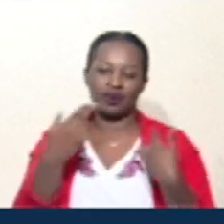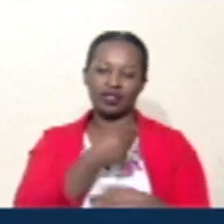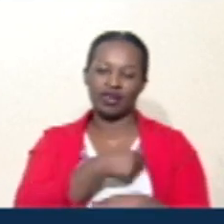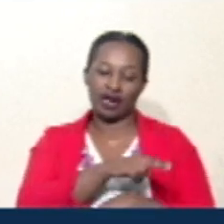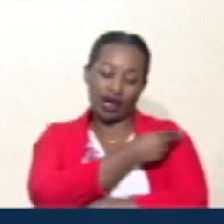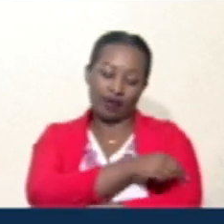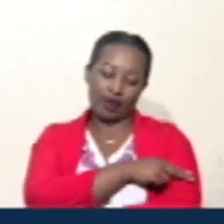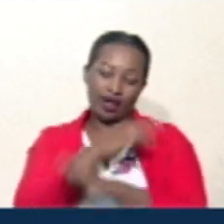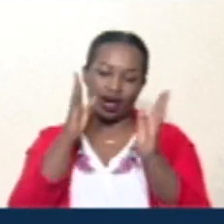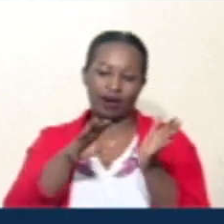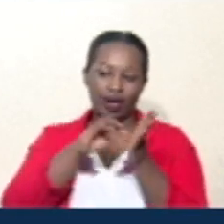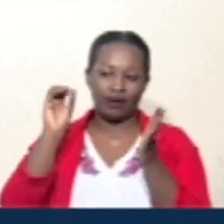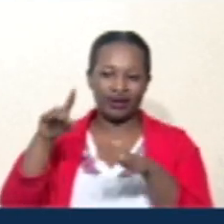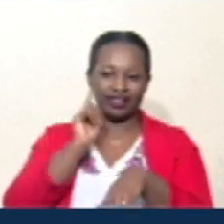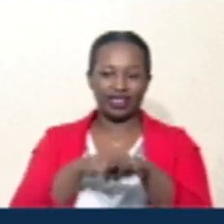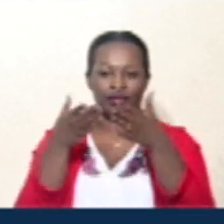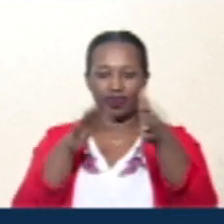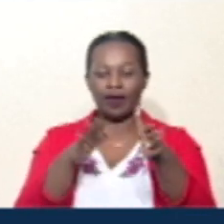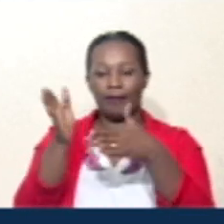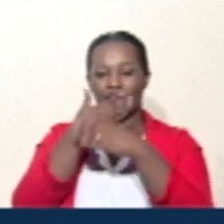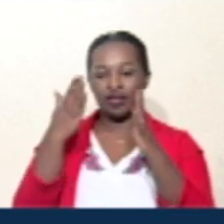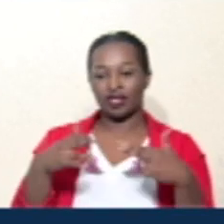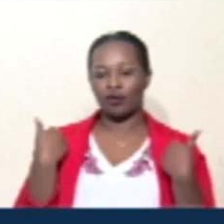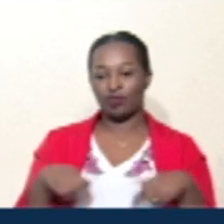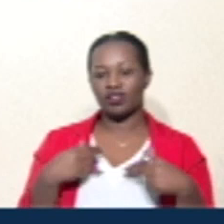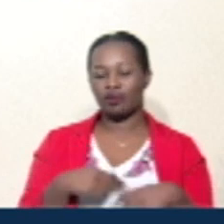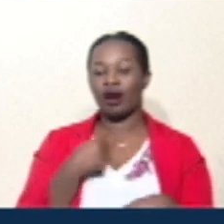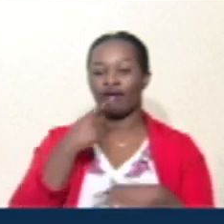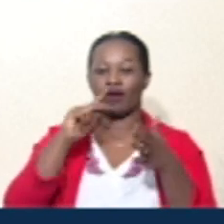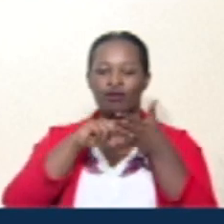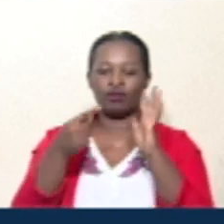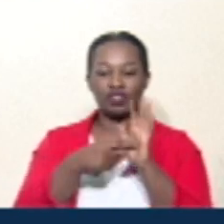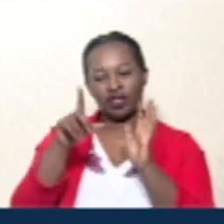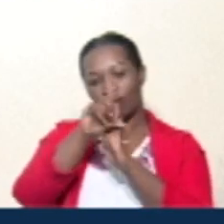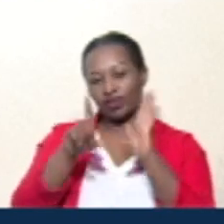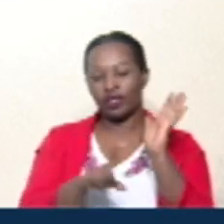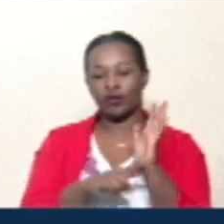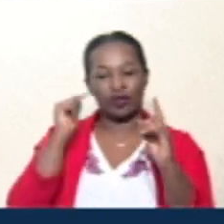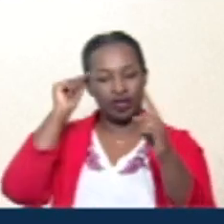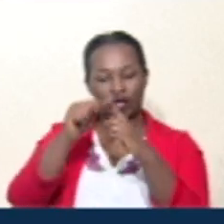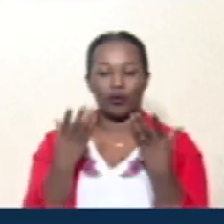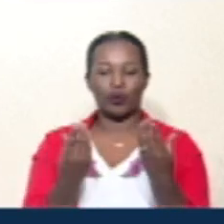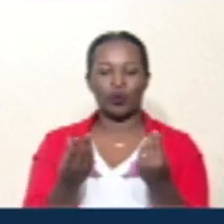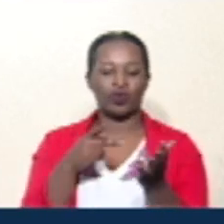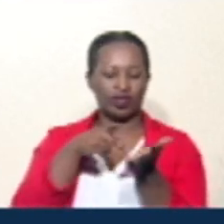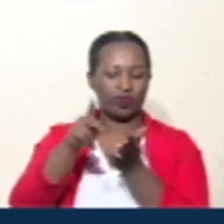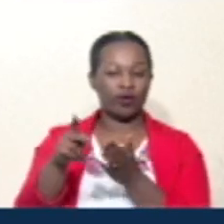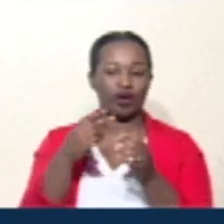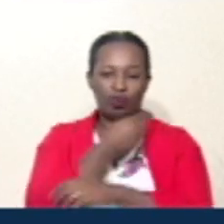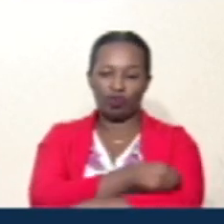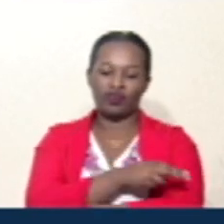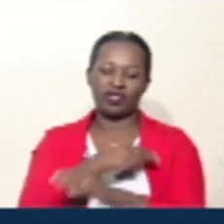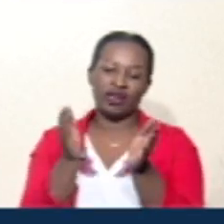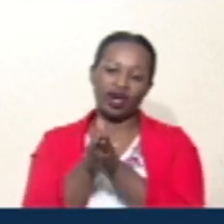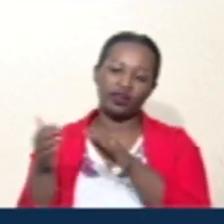yo kwitaba Imana. Minisitiri w'ubuzima Dr. Daniel Ngamije avuga ko uyu mushinga w'itegeko ugamije koroshya ikiguzi cy'ubuvuzi no gushyiraho